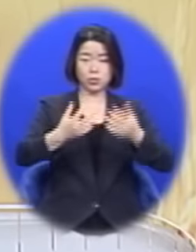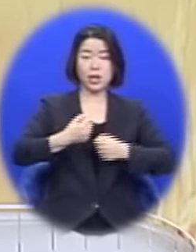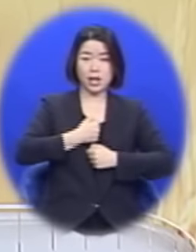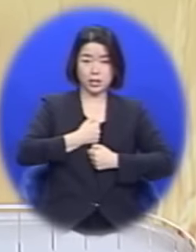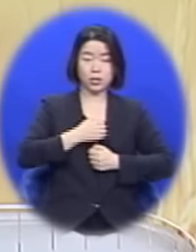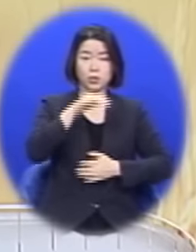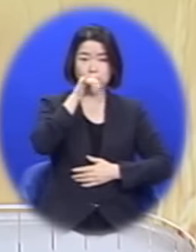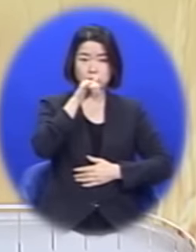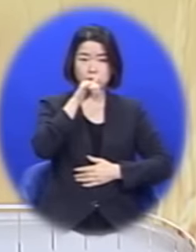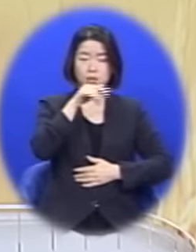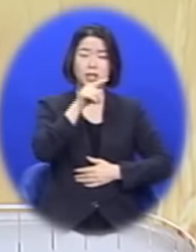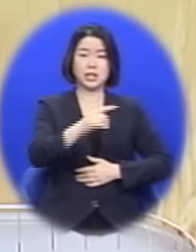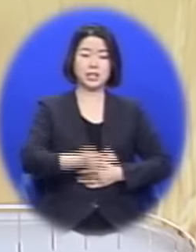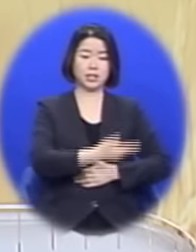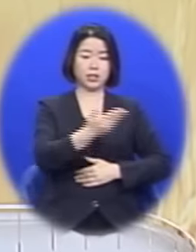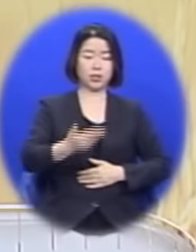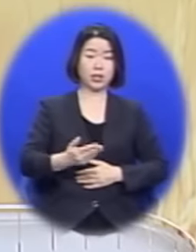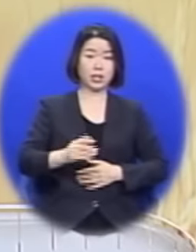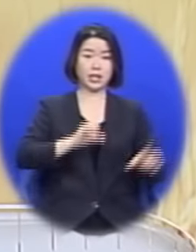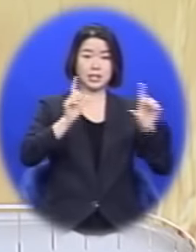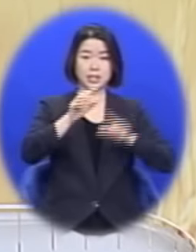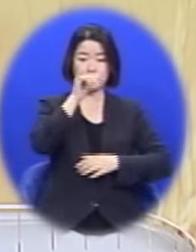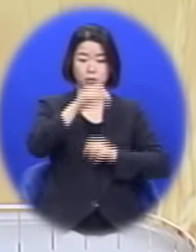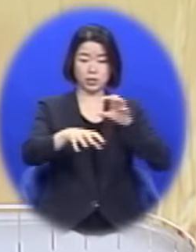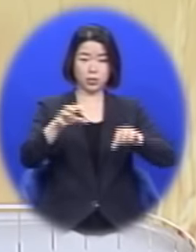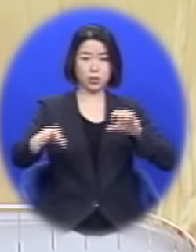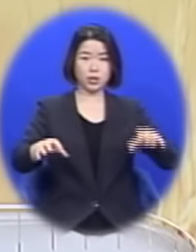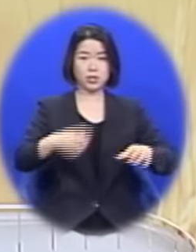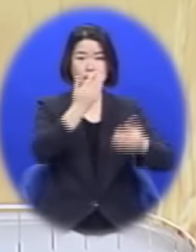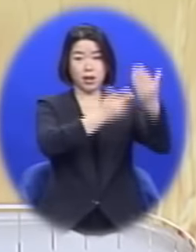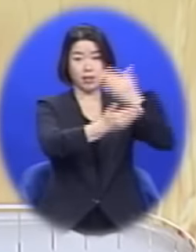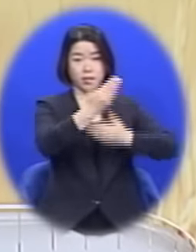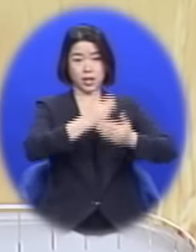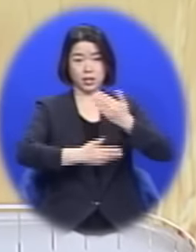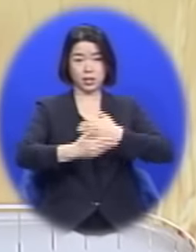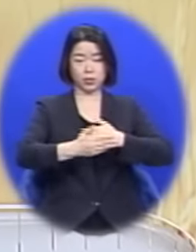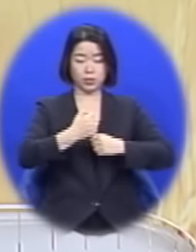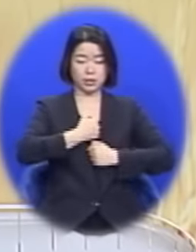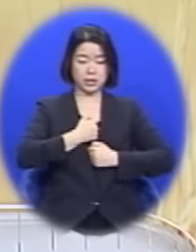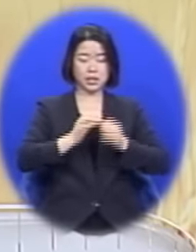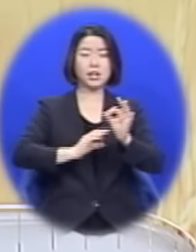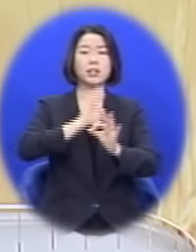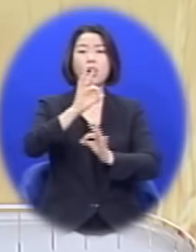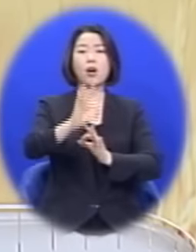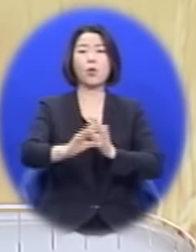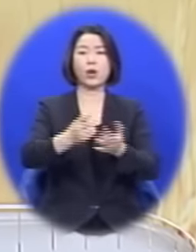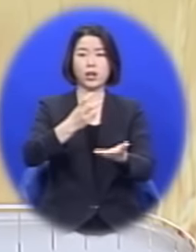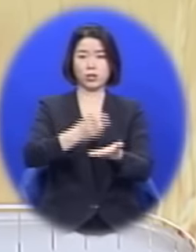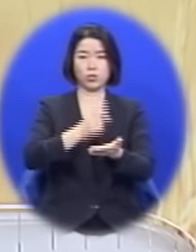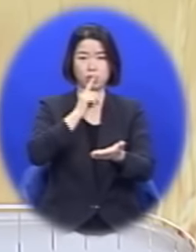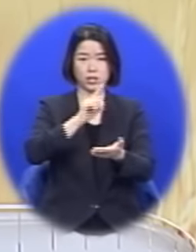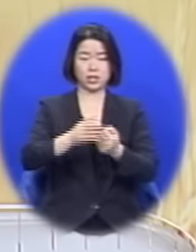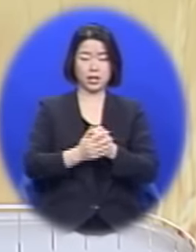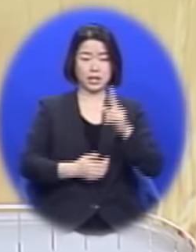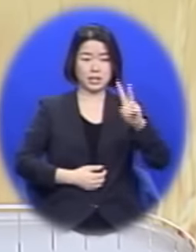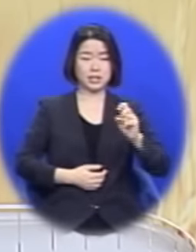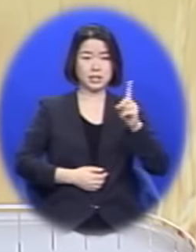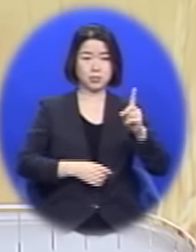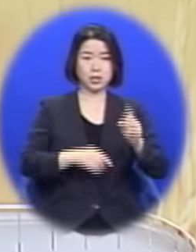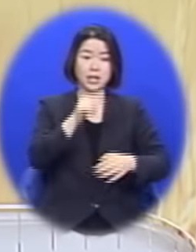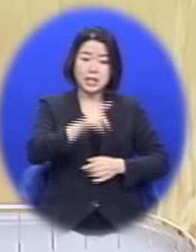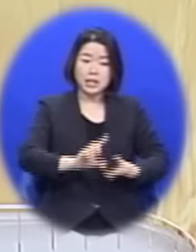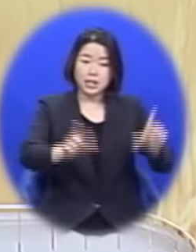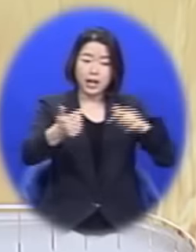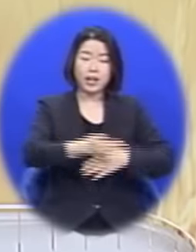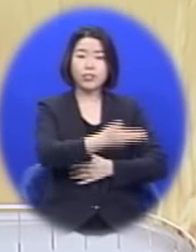이는 너희가 거주하는 각 처에서 대대로 지킬 영원한 규례니라. 21절에 이날에